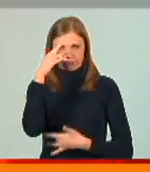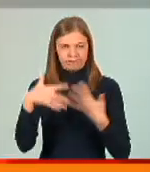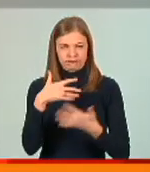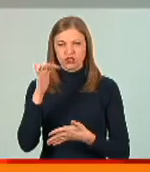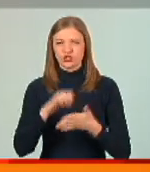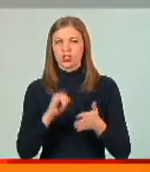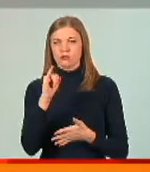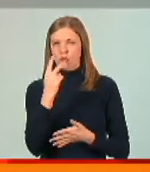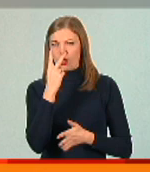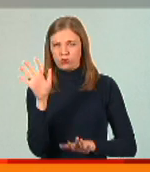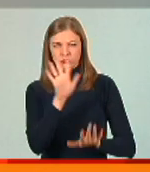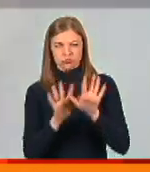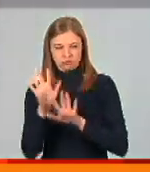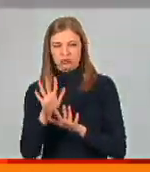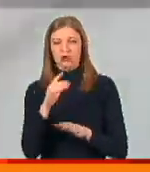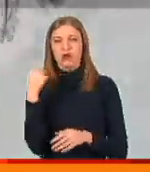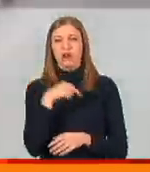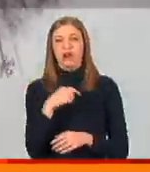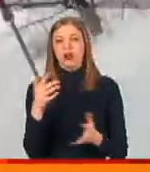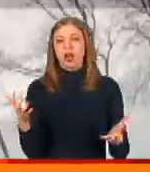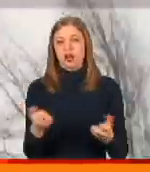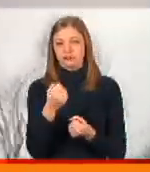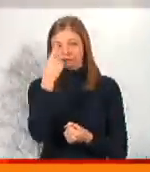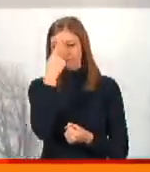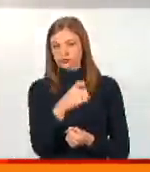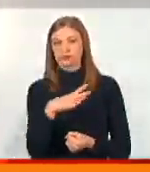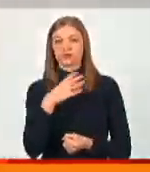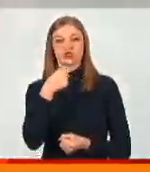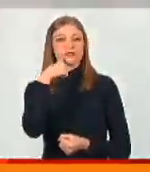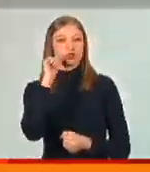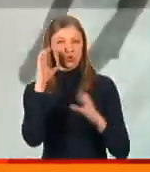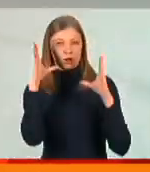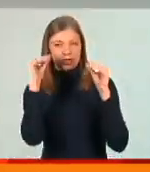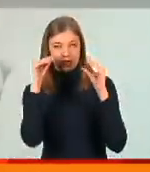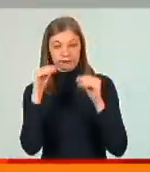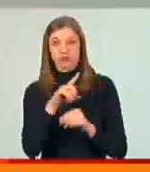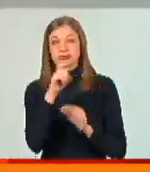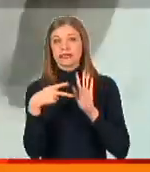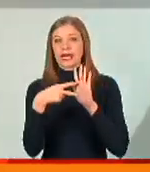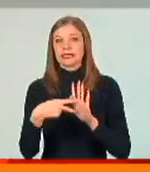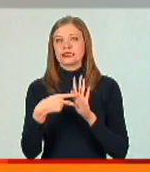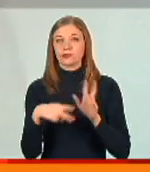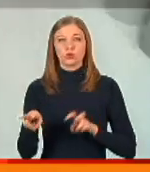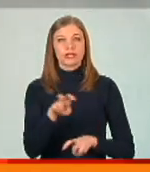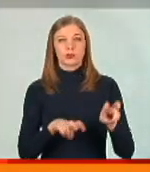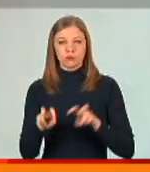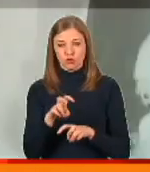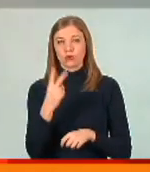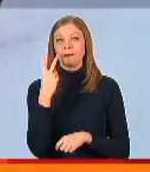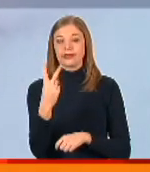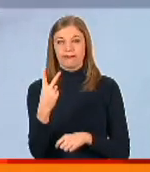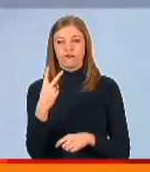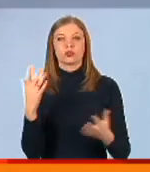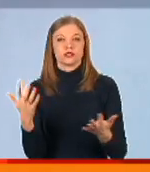через погану видимість та збилися зі шляху, рятувальників сповістили вчора надвечір. За 7 годин пошуків двох